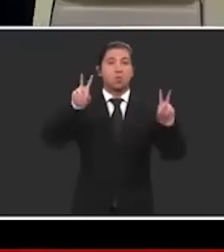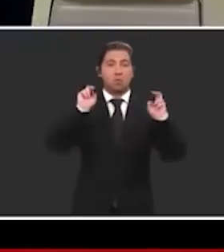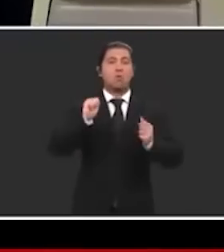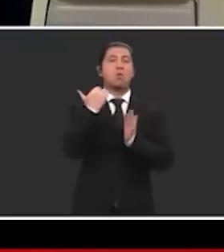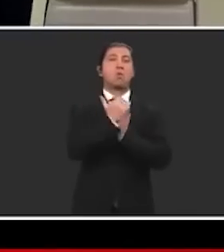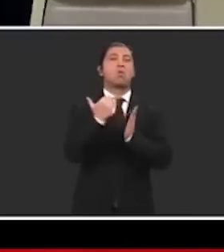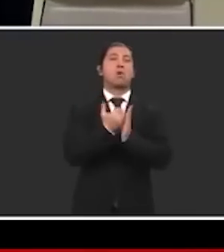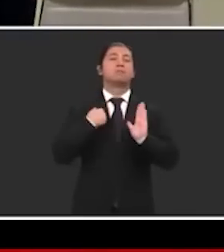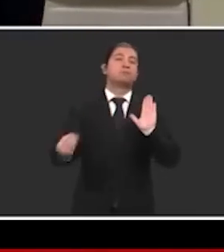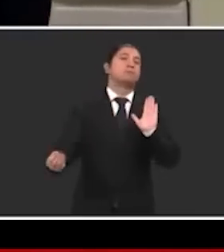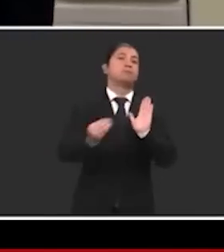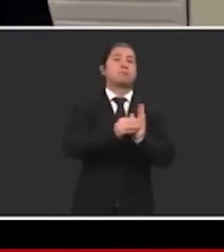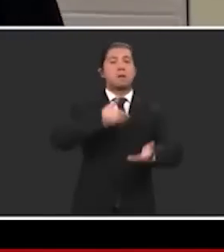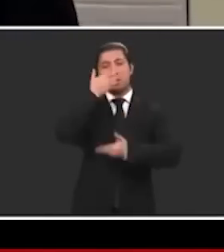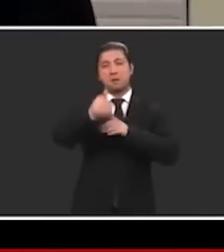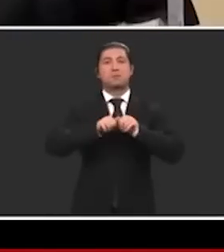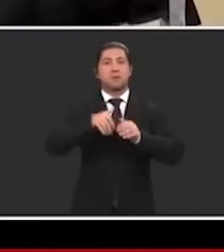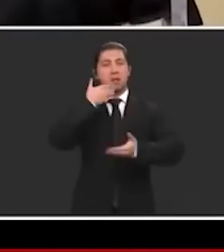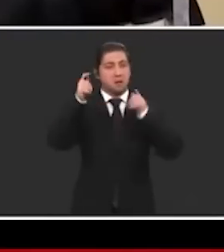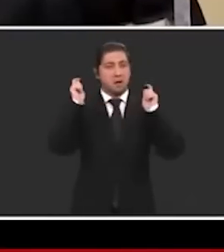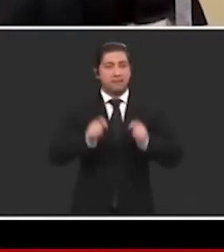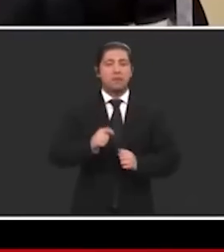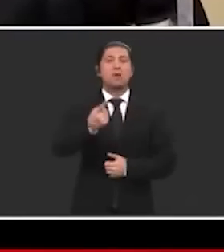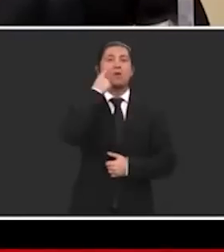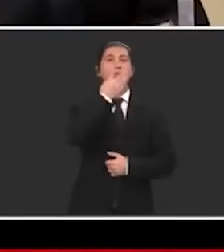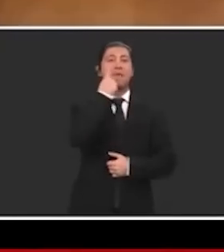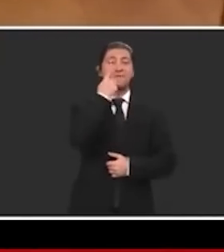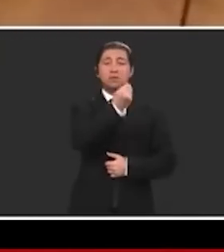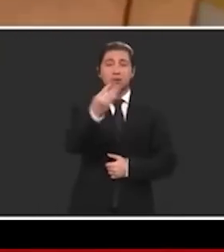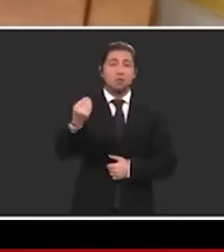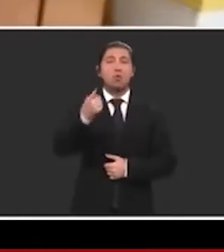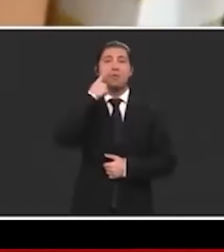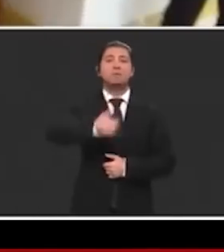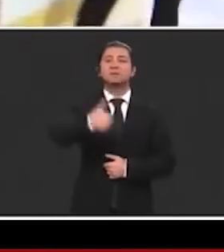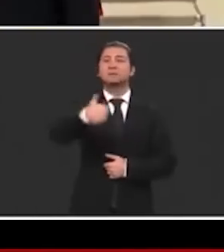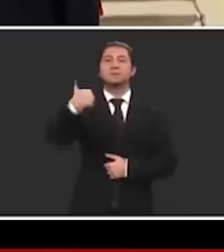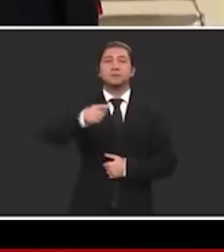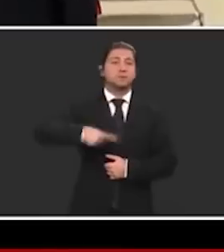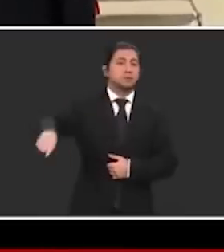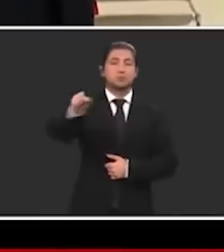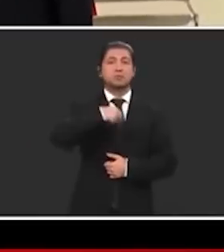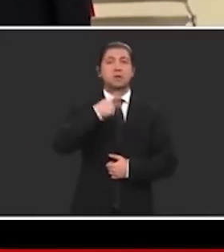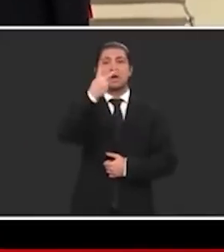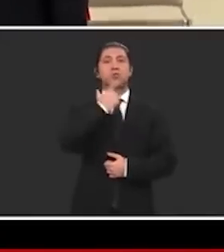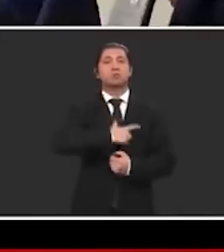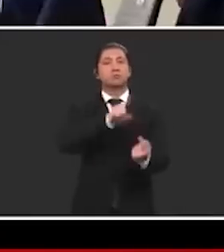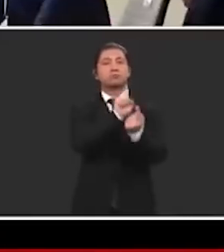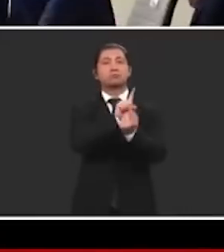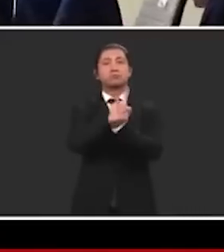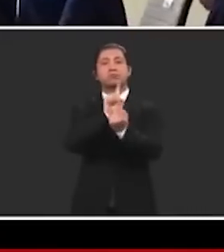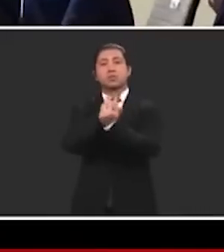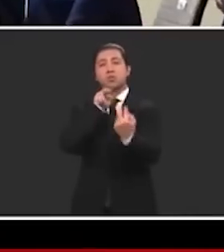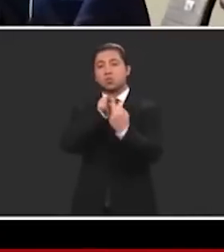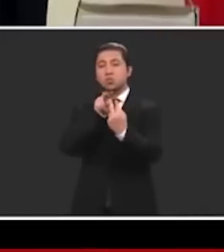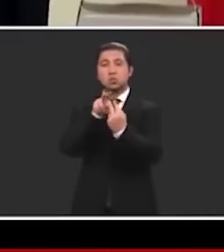gündeme taşıdık. Pek çok devlet ve hükümet başkanıyla ikili görüşmeler